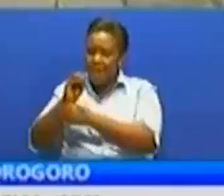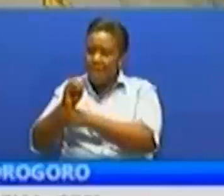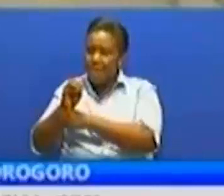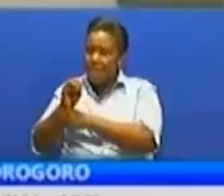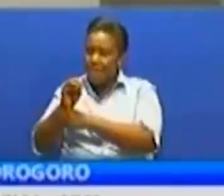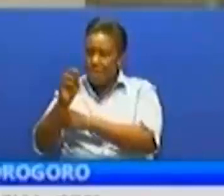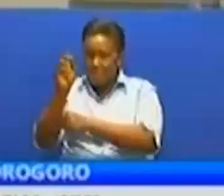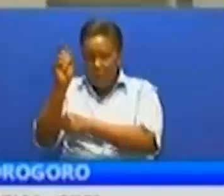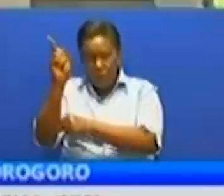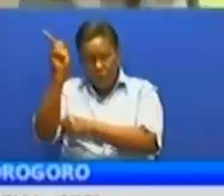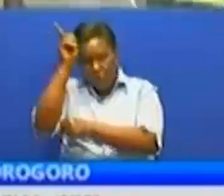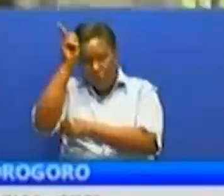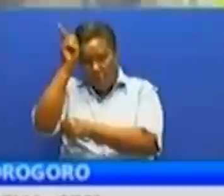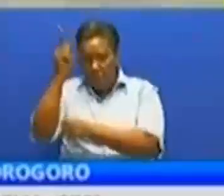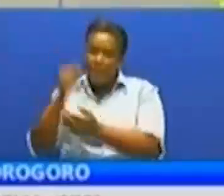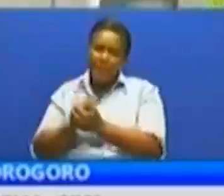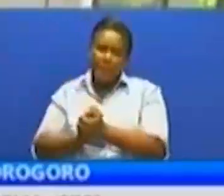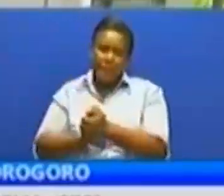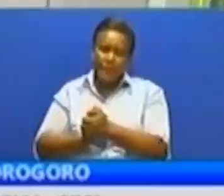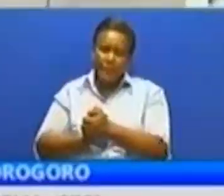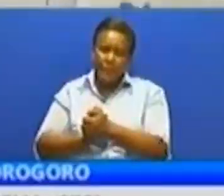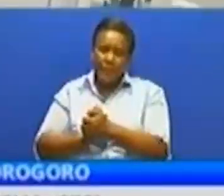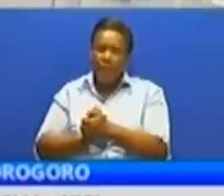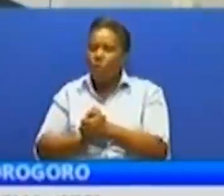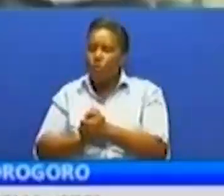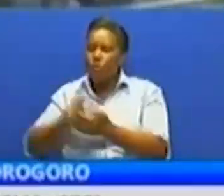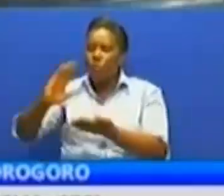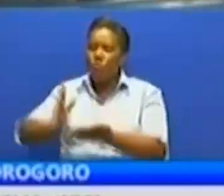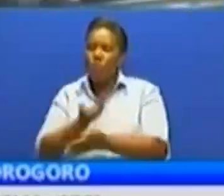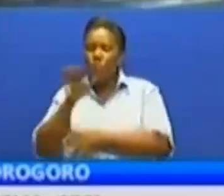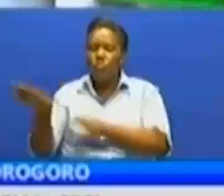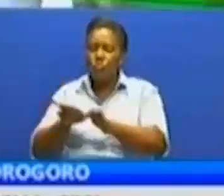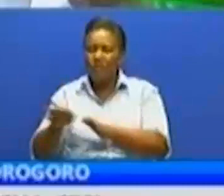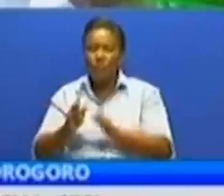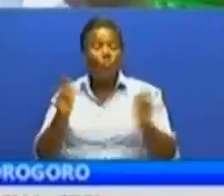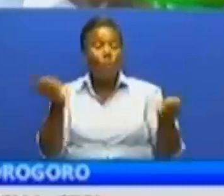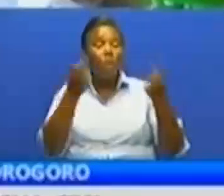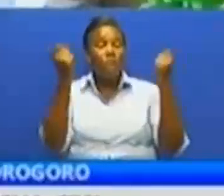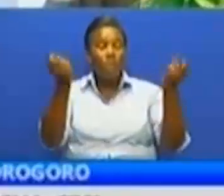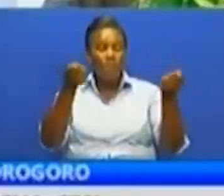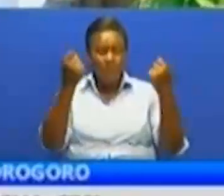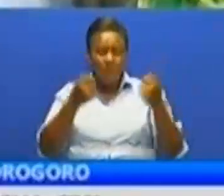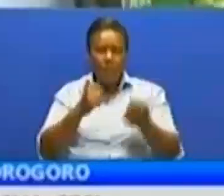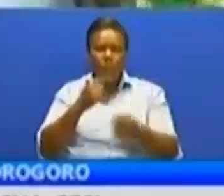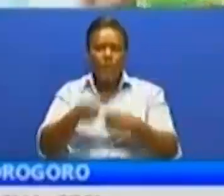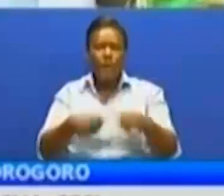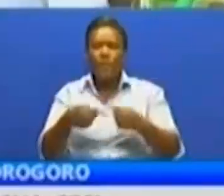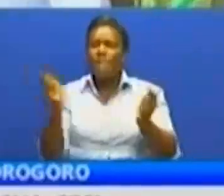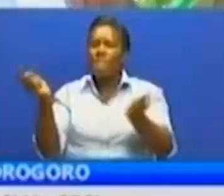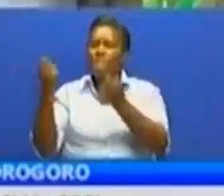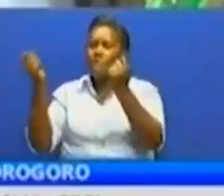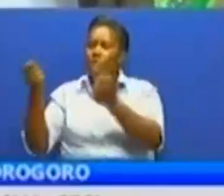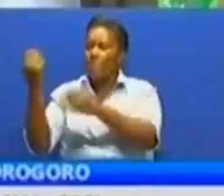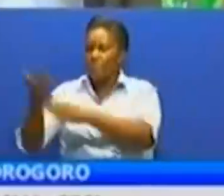kuondoa adha ya wafugaji nchini ya kuendelea kufuga kwa mazoea. Akizindua mtambo huo, makamu mkuu wa chuo